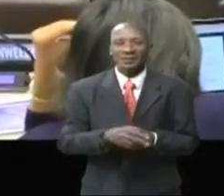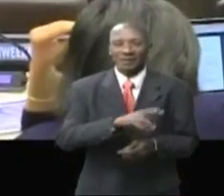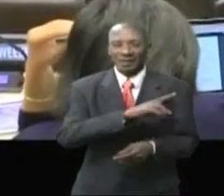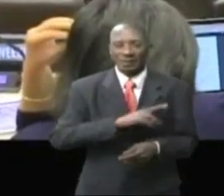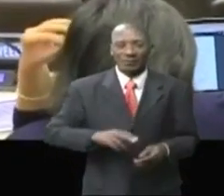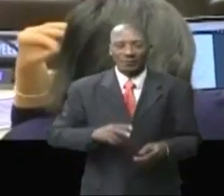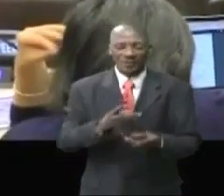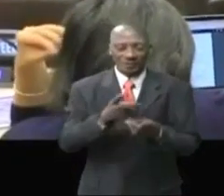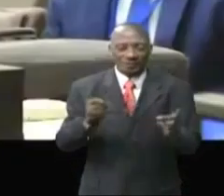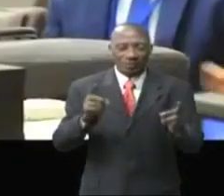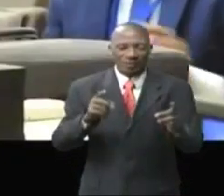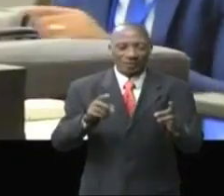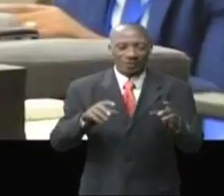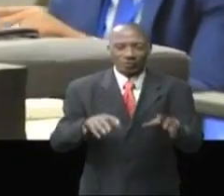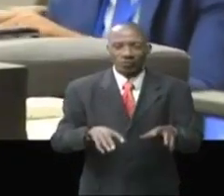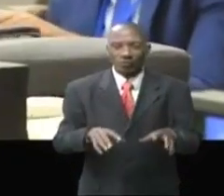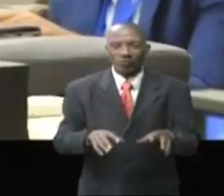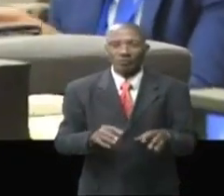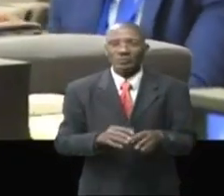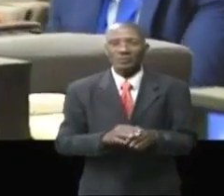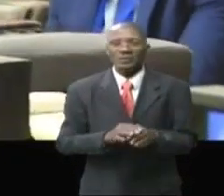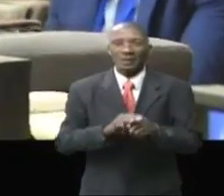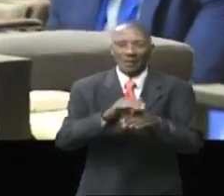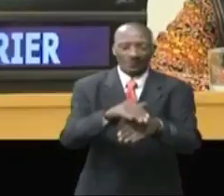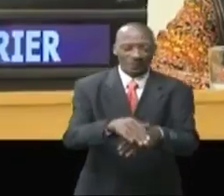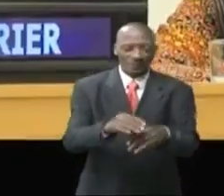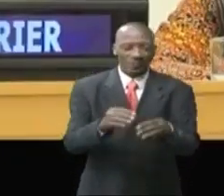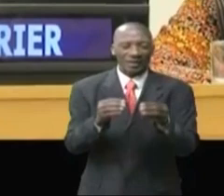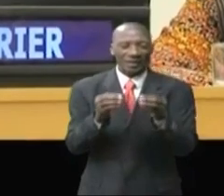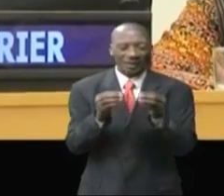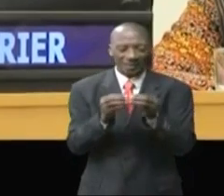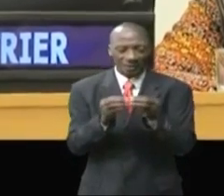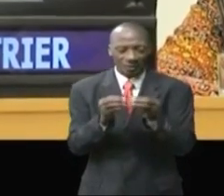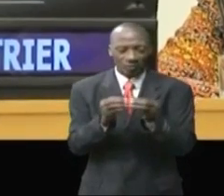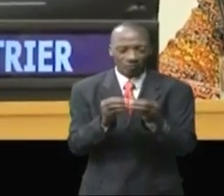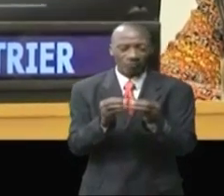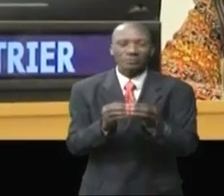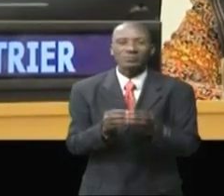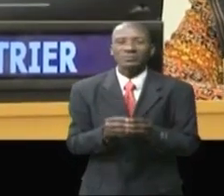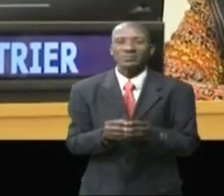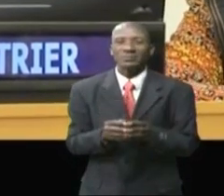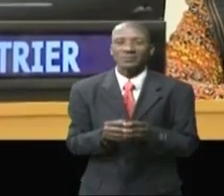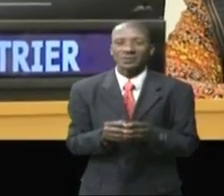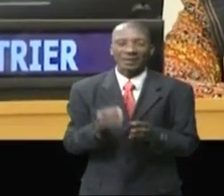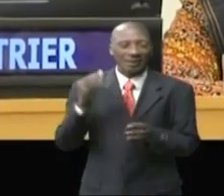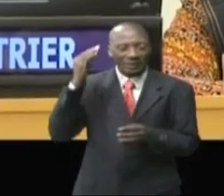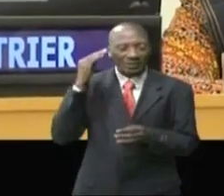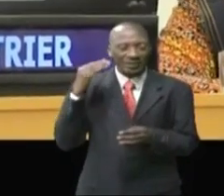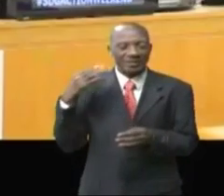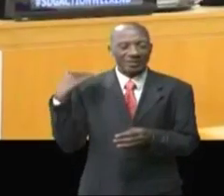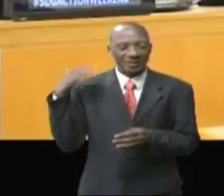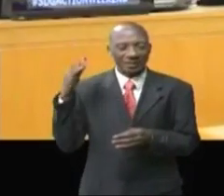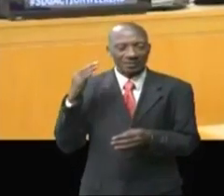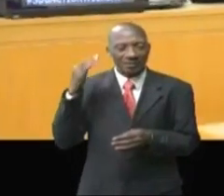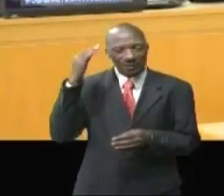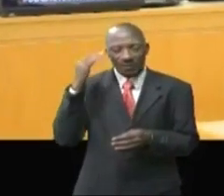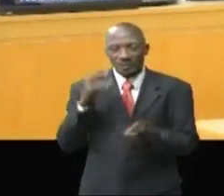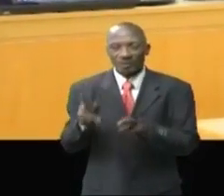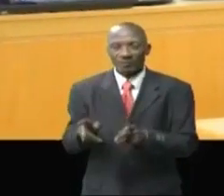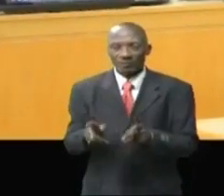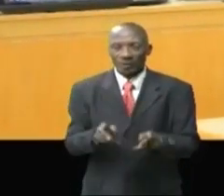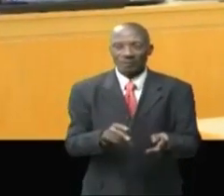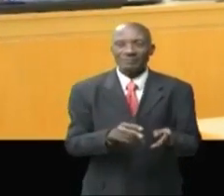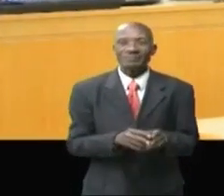panel organisé en marge de l'Assemblée générale des Nations Unies, la ministre d'État, ministre du Plan, a démontré l'importance des